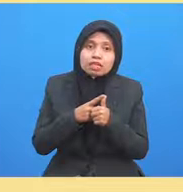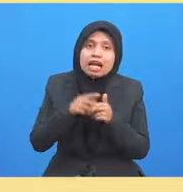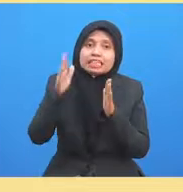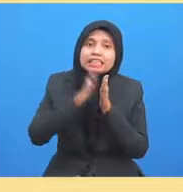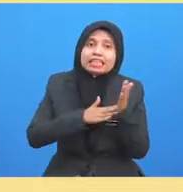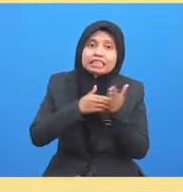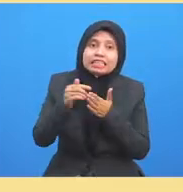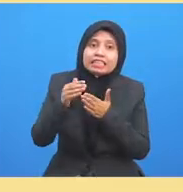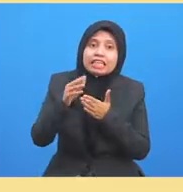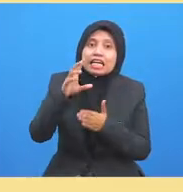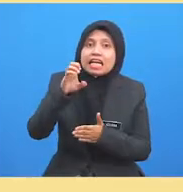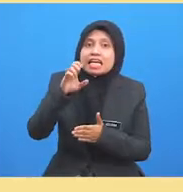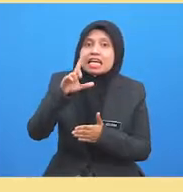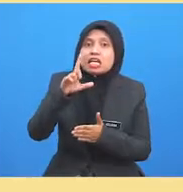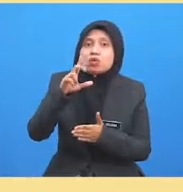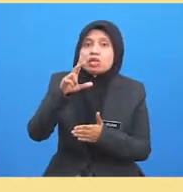emulsi, water base,